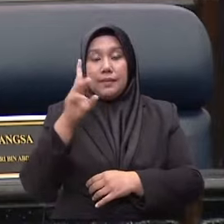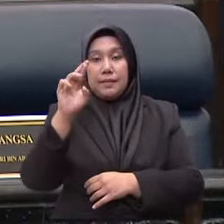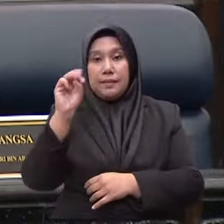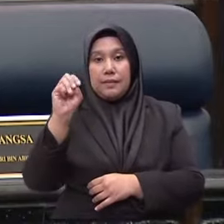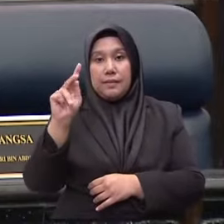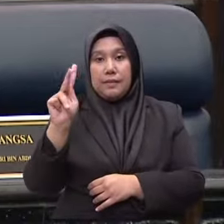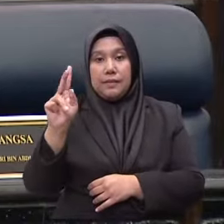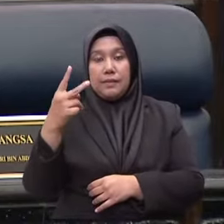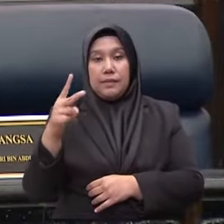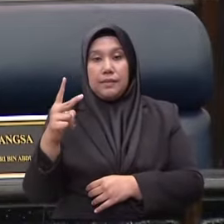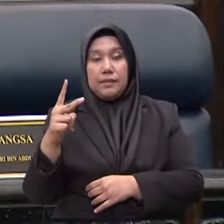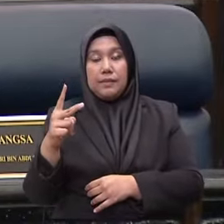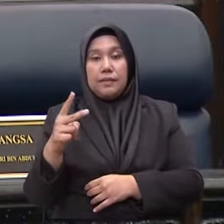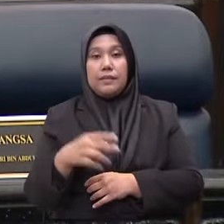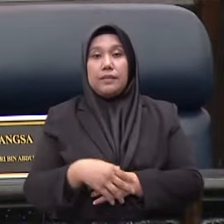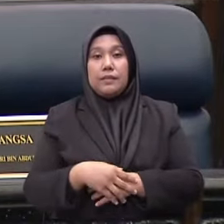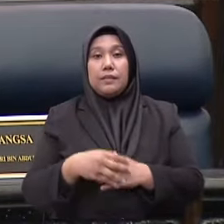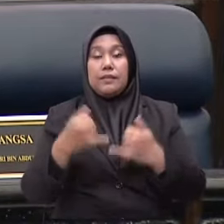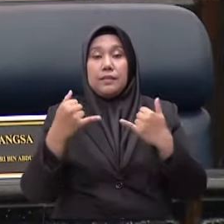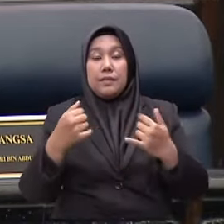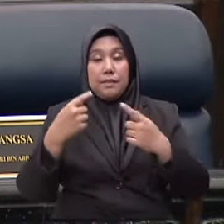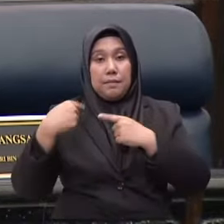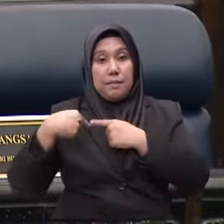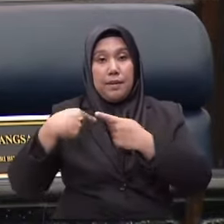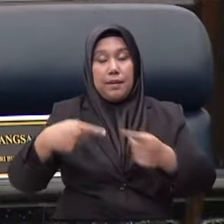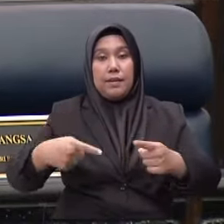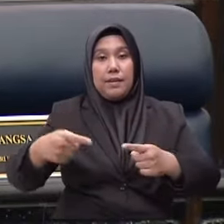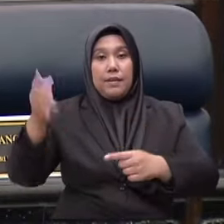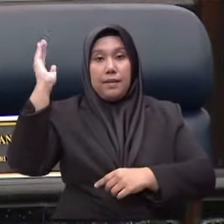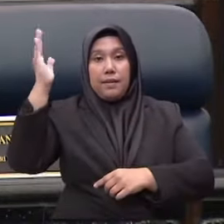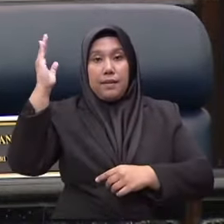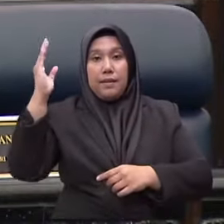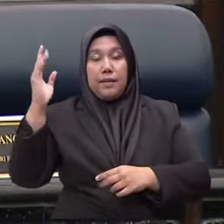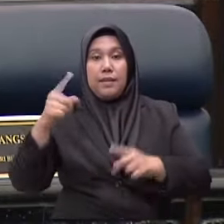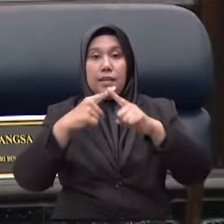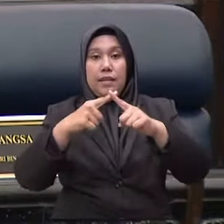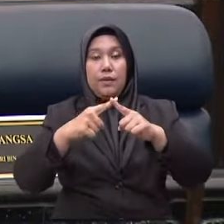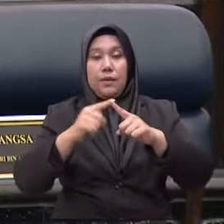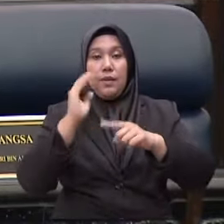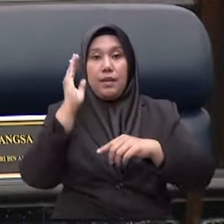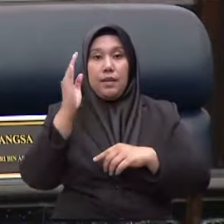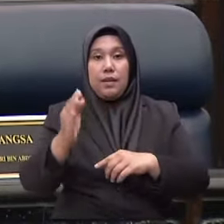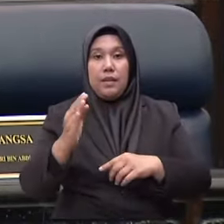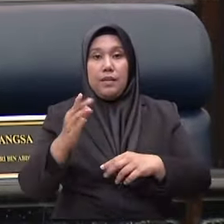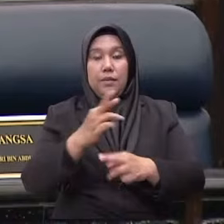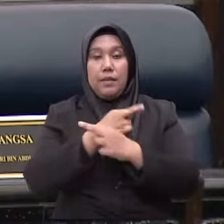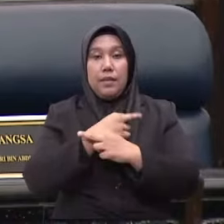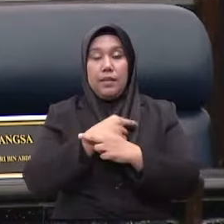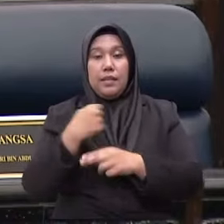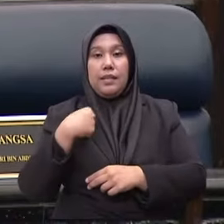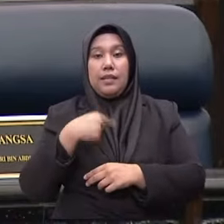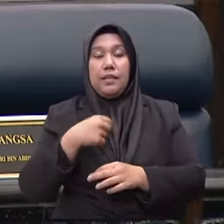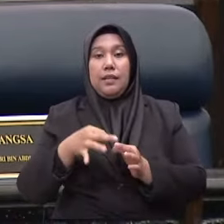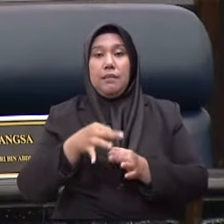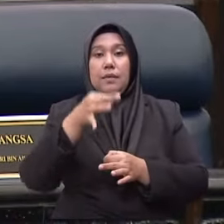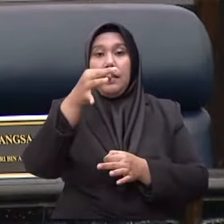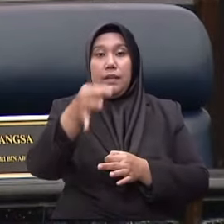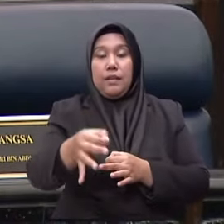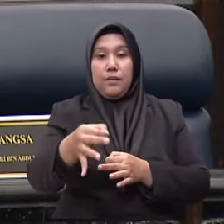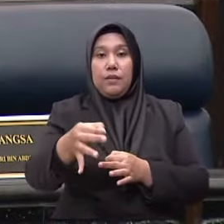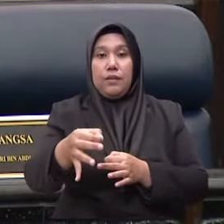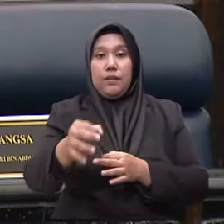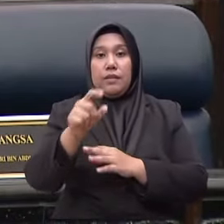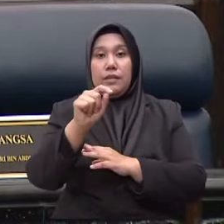Sedangkan jumlah yang diberi itu terlalu besar hingga 18 paket tiap-tiap sat bulan kalau kita H Dar